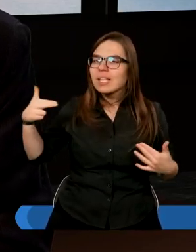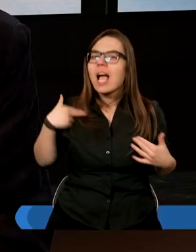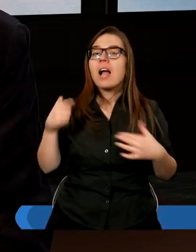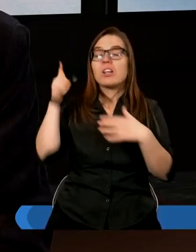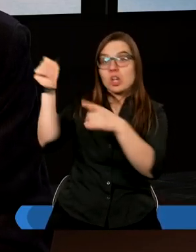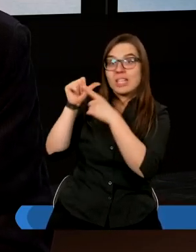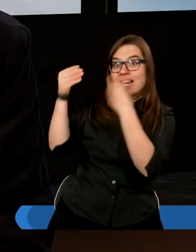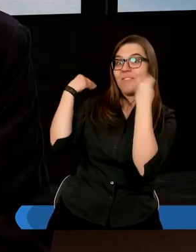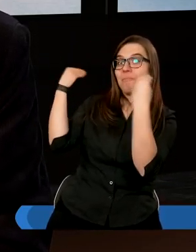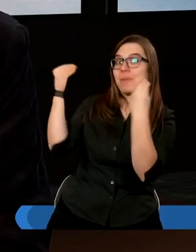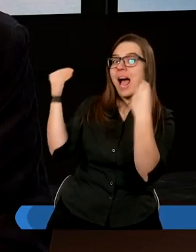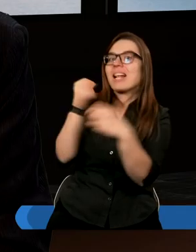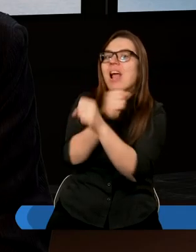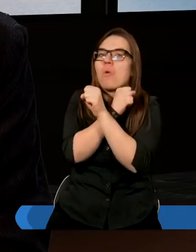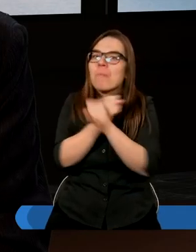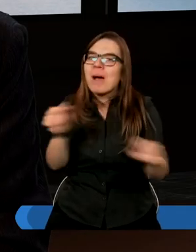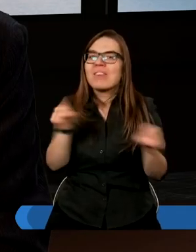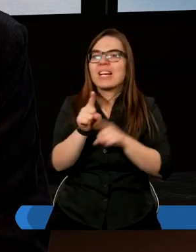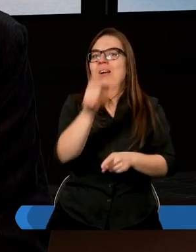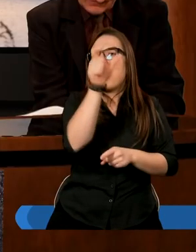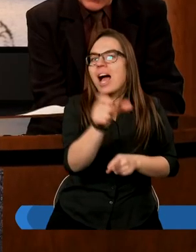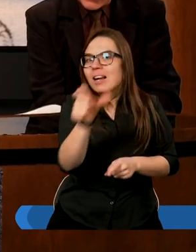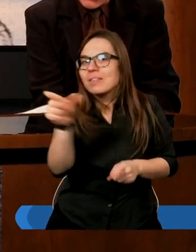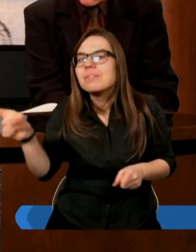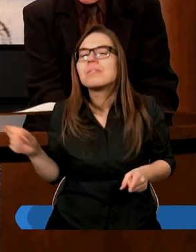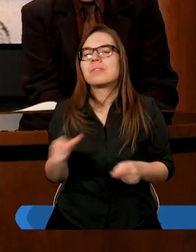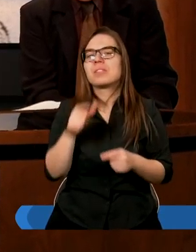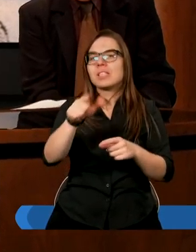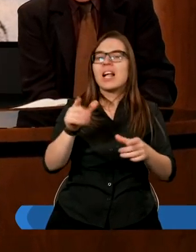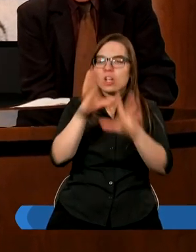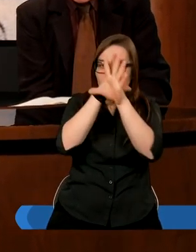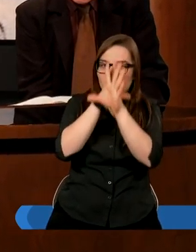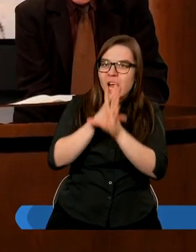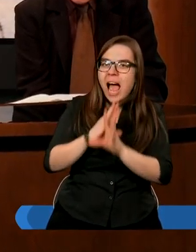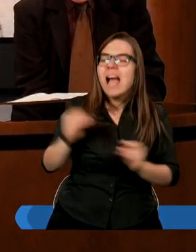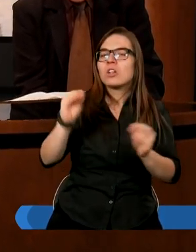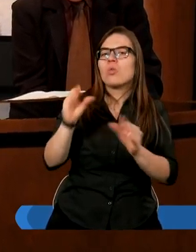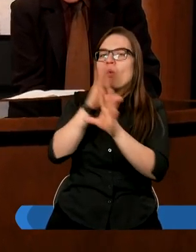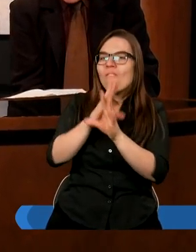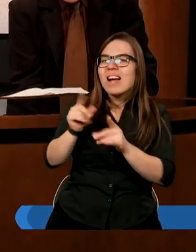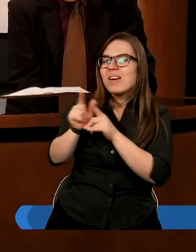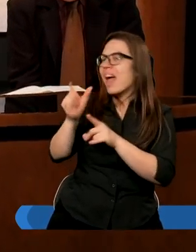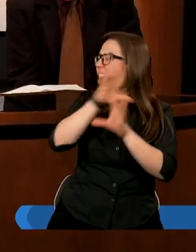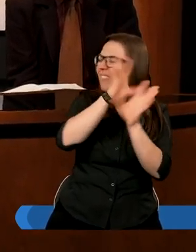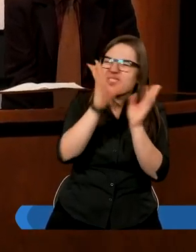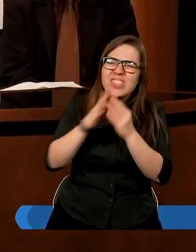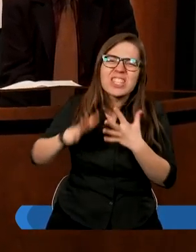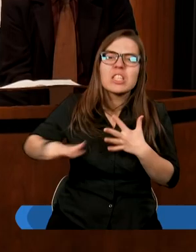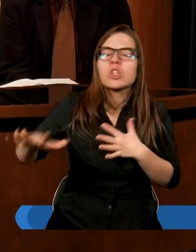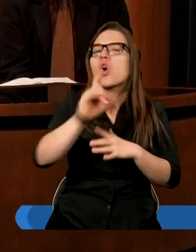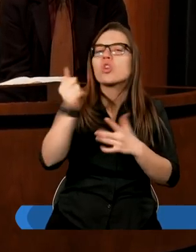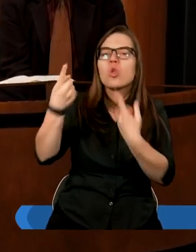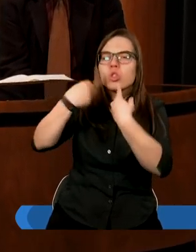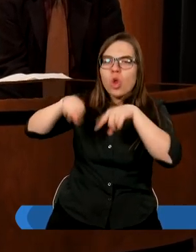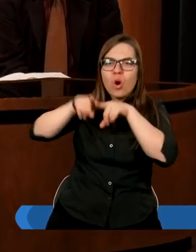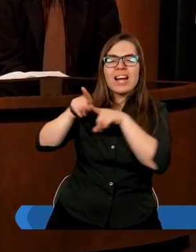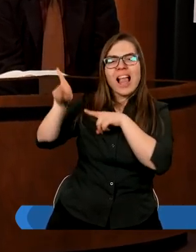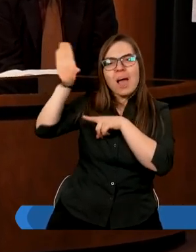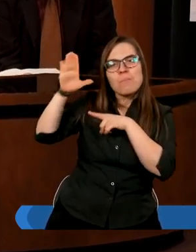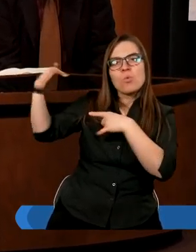zbawicielem i Bogiem jesteś chwała cześć i uwielbienie za wszystko czego dokonywałeś